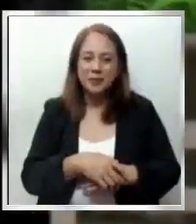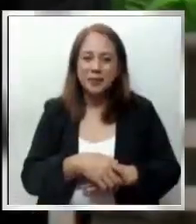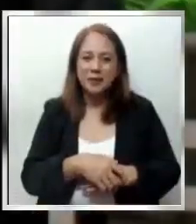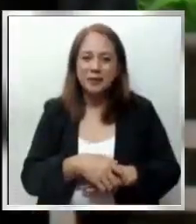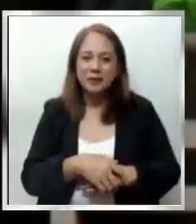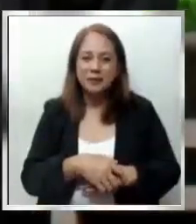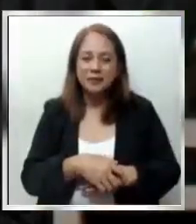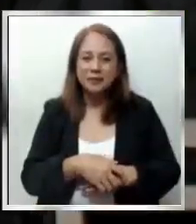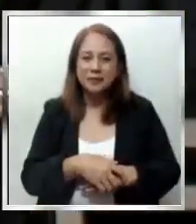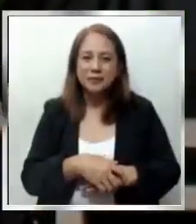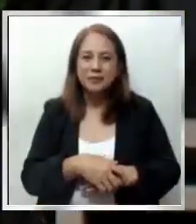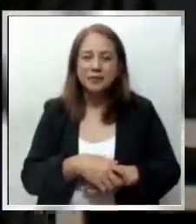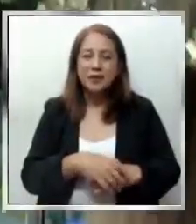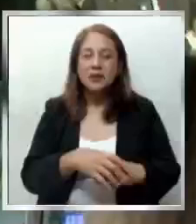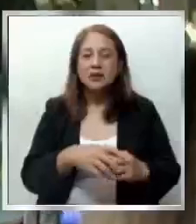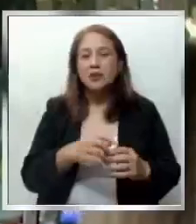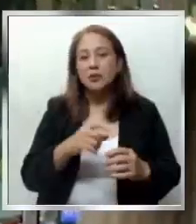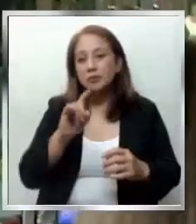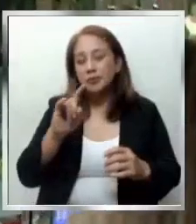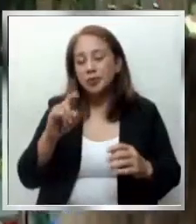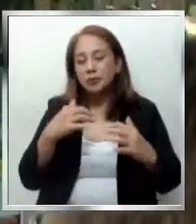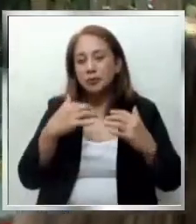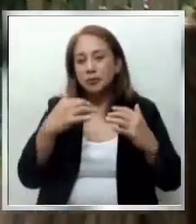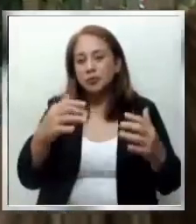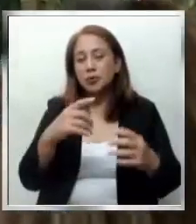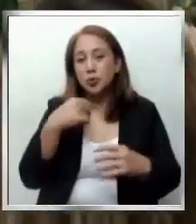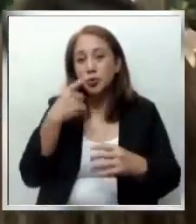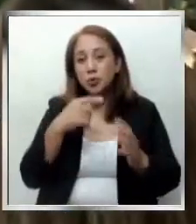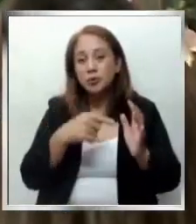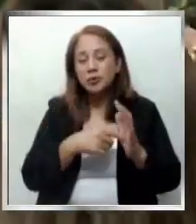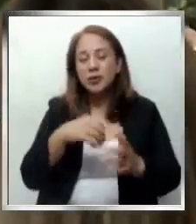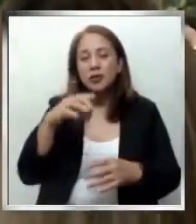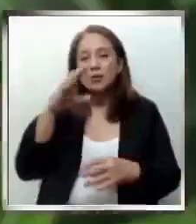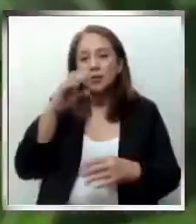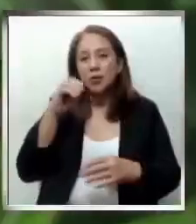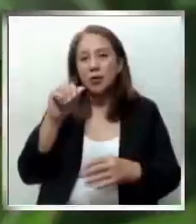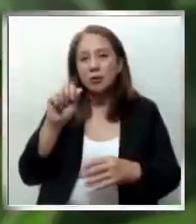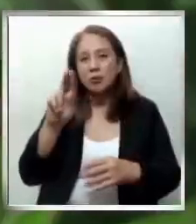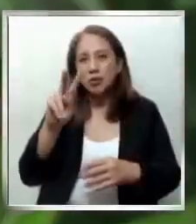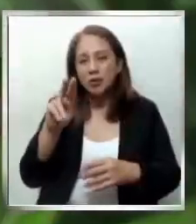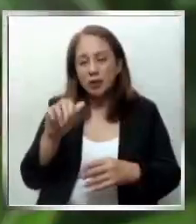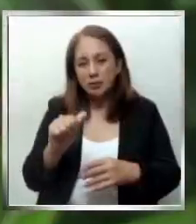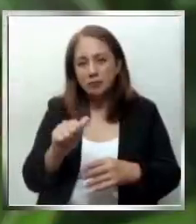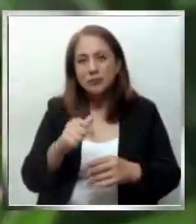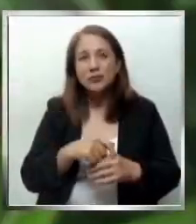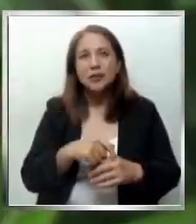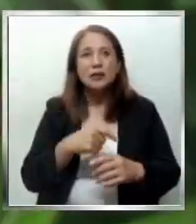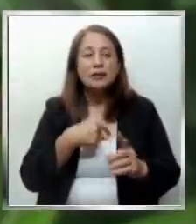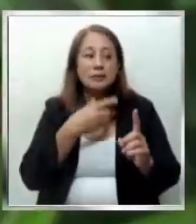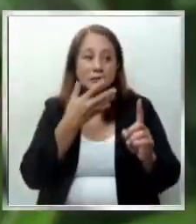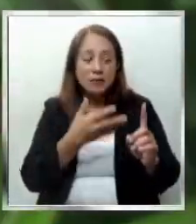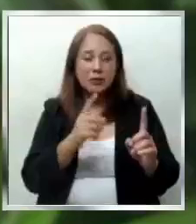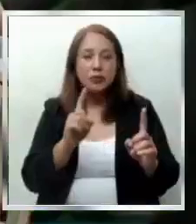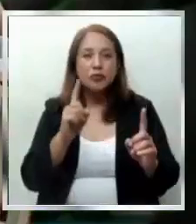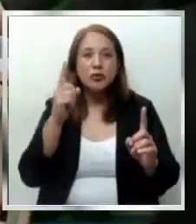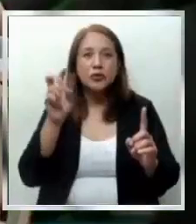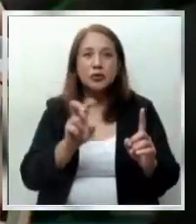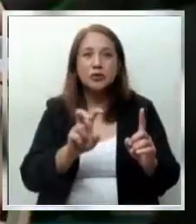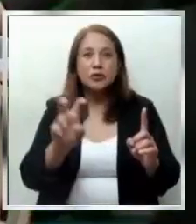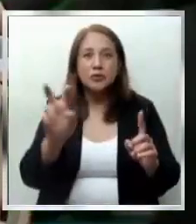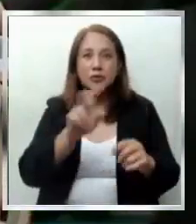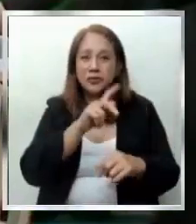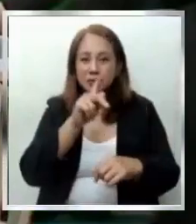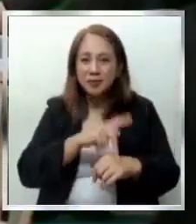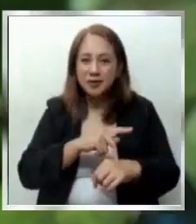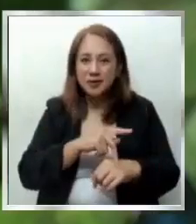Sa isang press conference hosted by Boy Abunda, natanong ang Filipino-American actress sa kanyang first trip to the Philippines.